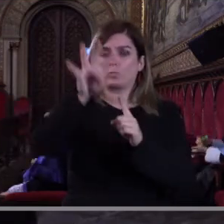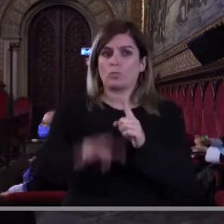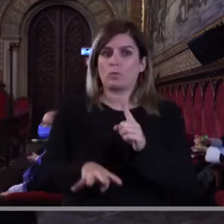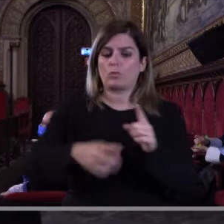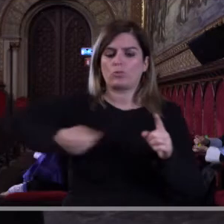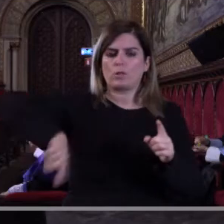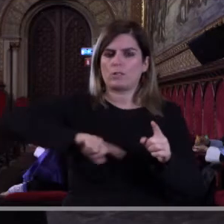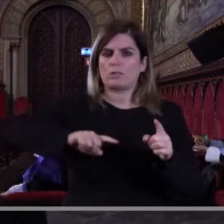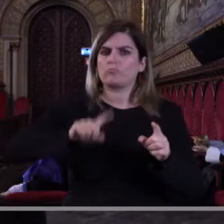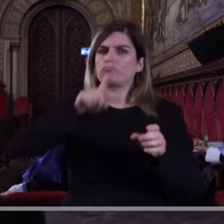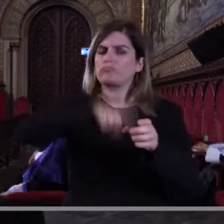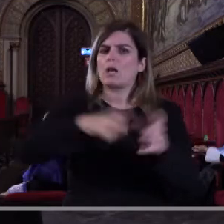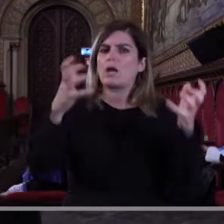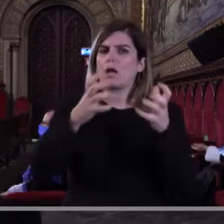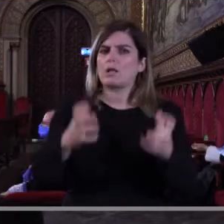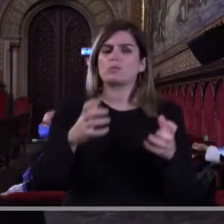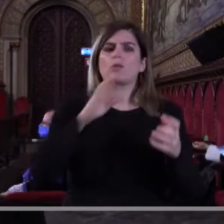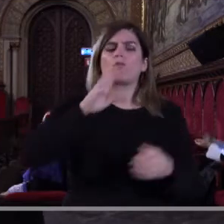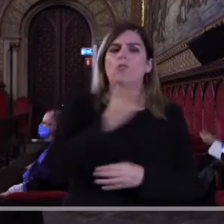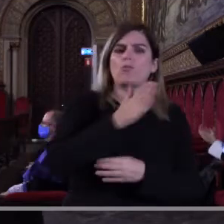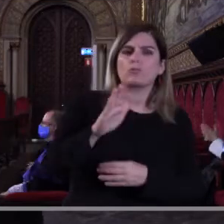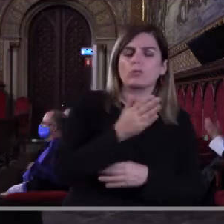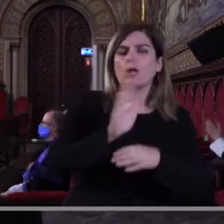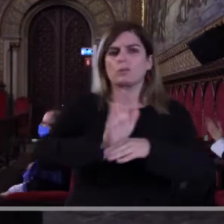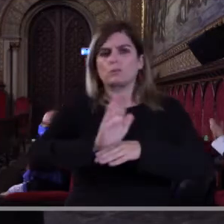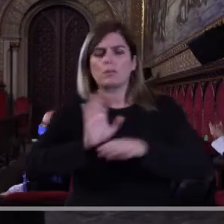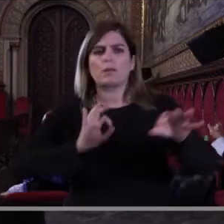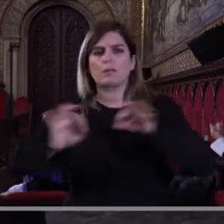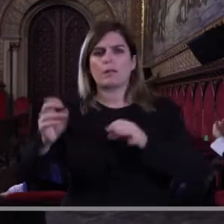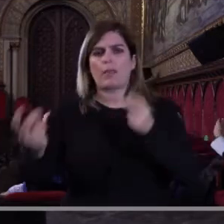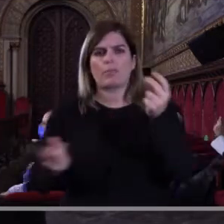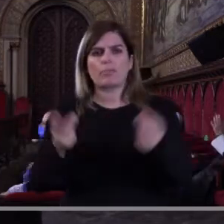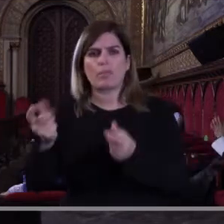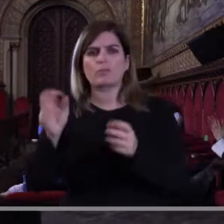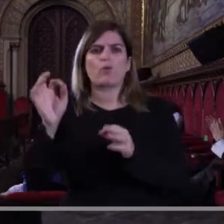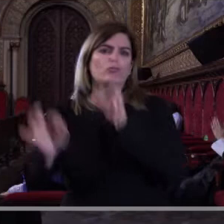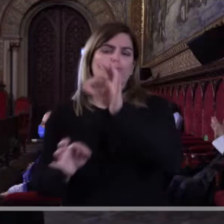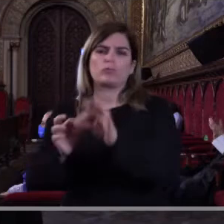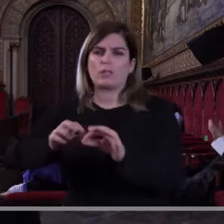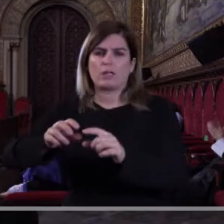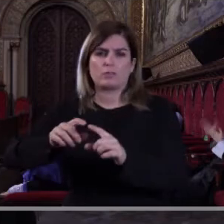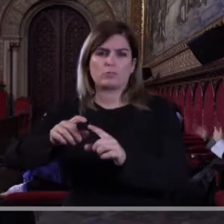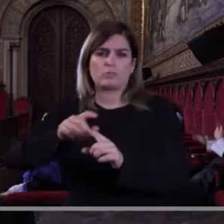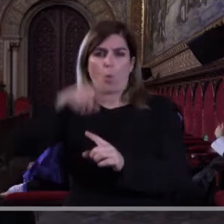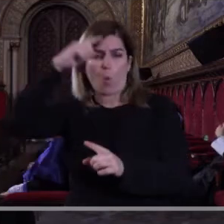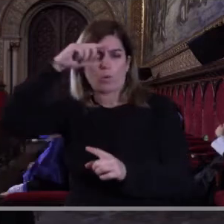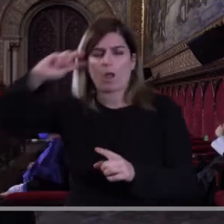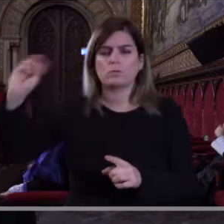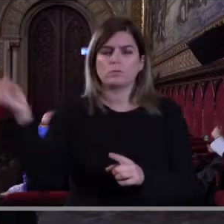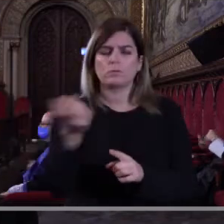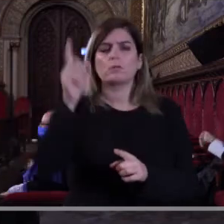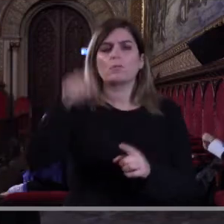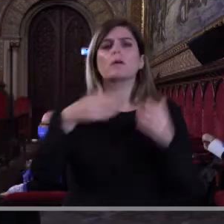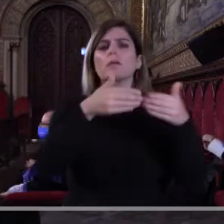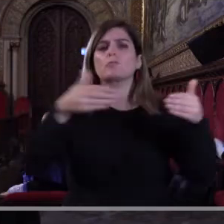nombre de concerts, cicles de música, cinema, teatre i dansa que es programen, en les exposicions temporals,